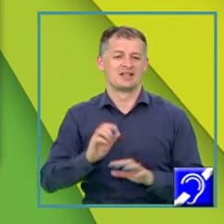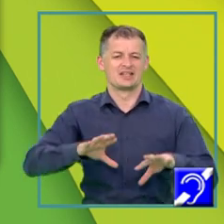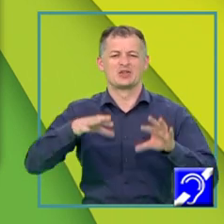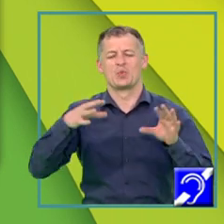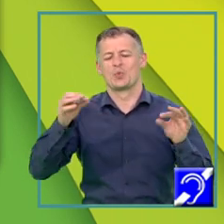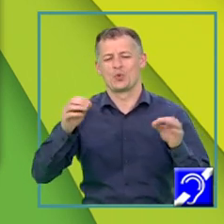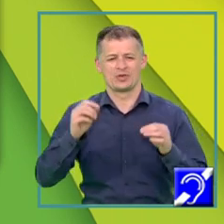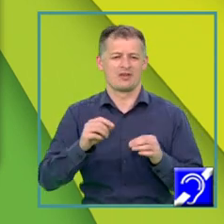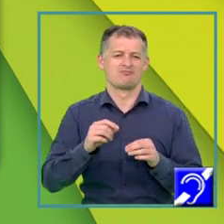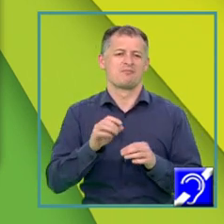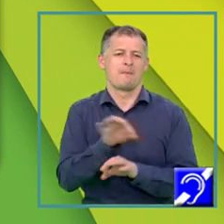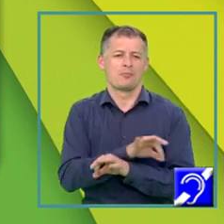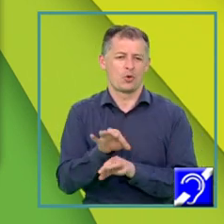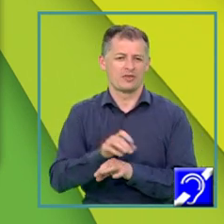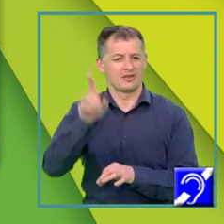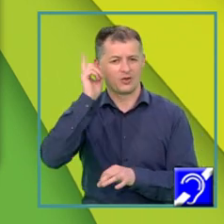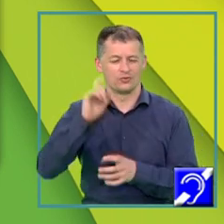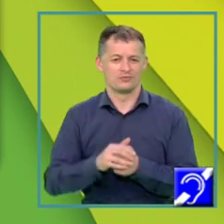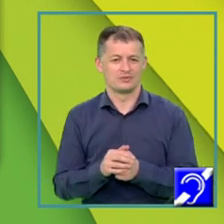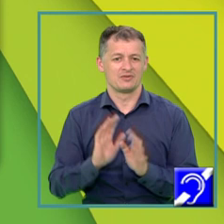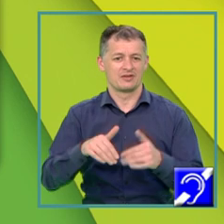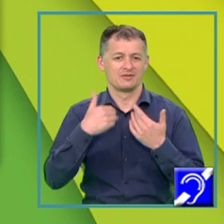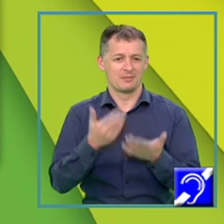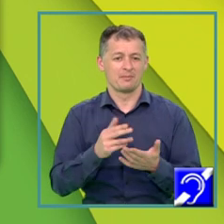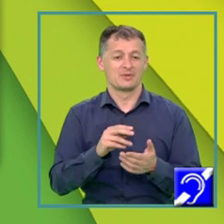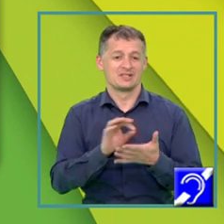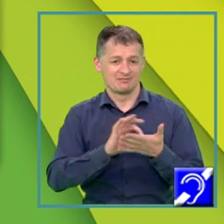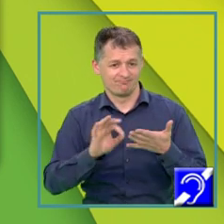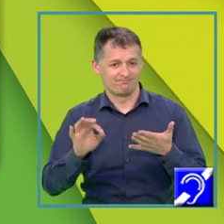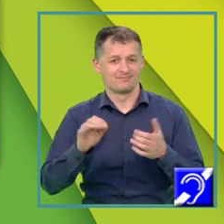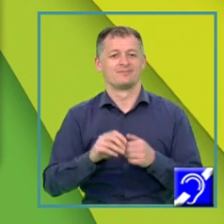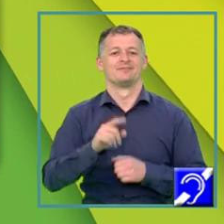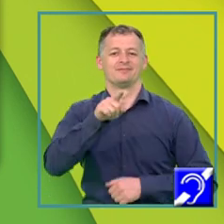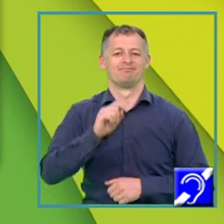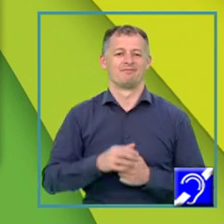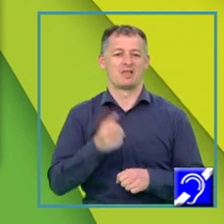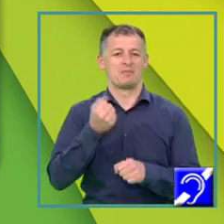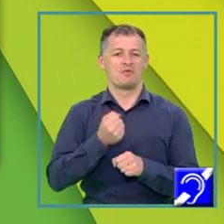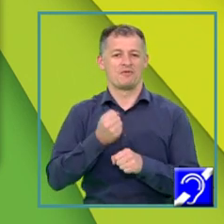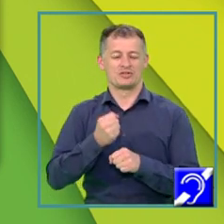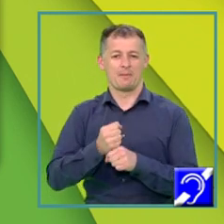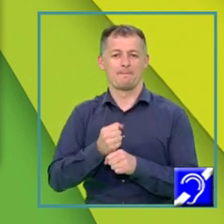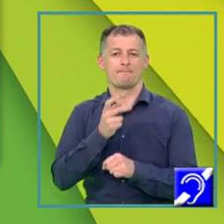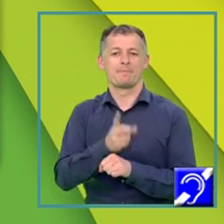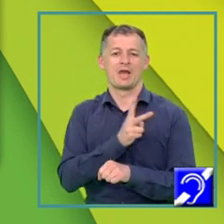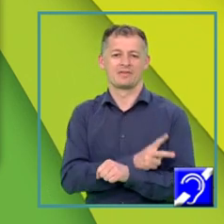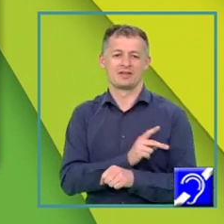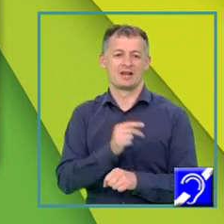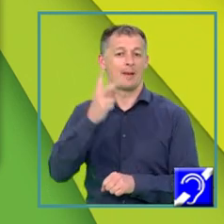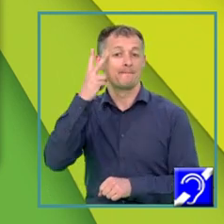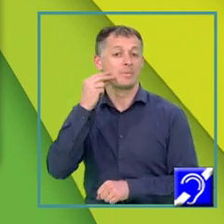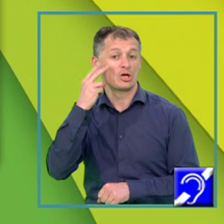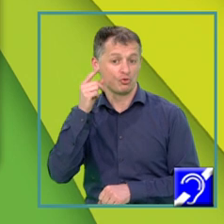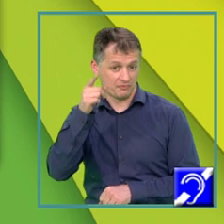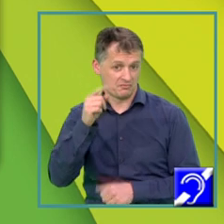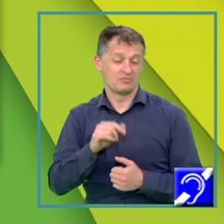Eu v-am dat doar două exemple, și anume principiile noastre pentru reformarea patriei de la Brașov și de asemenea în